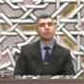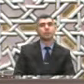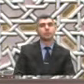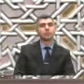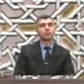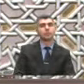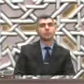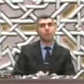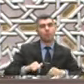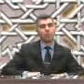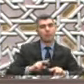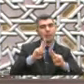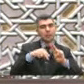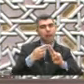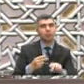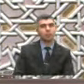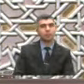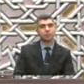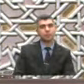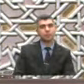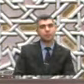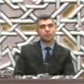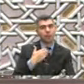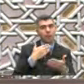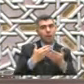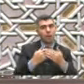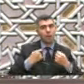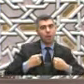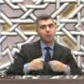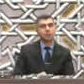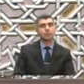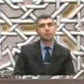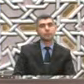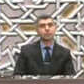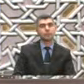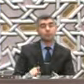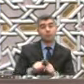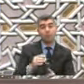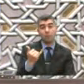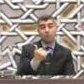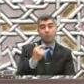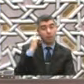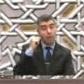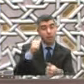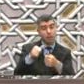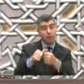الوزير، جوابكم على السؤال. شكرا سيد الرئيس. سيد النائب المحترم، لابد من التذكير في البداية